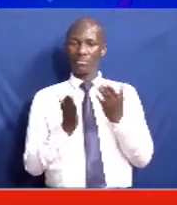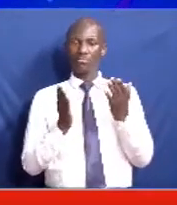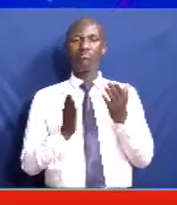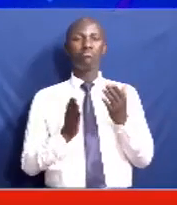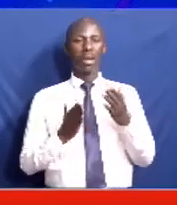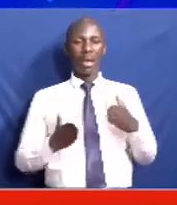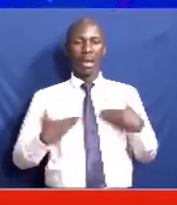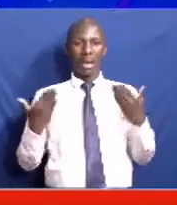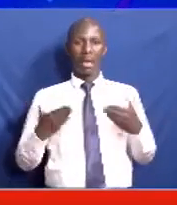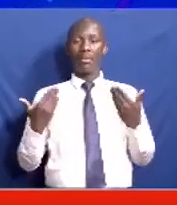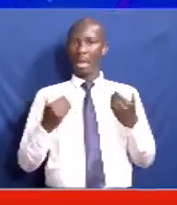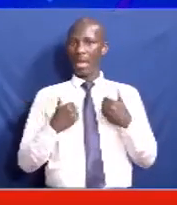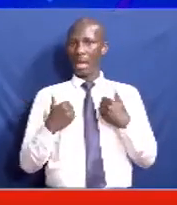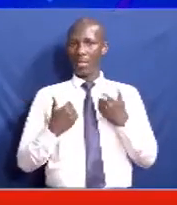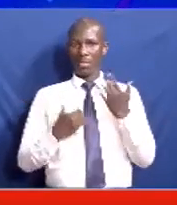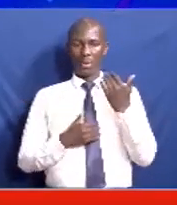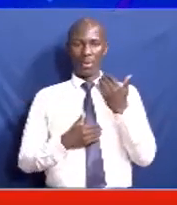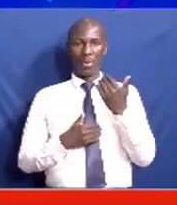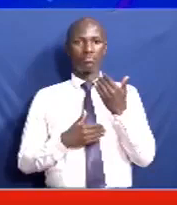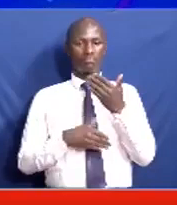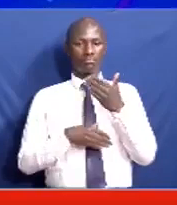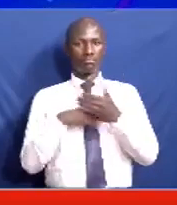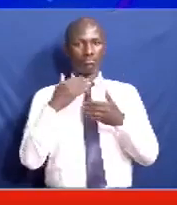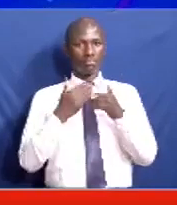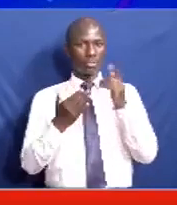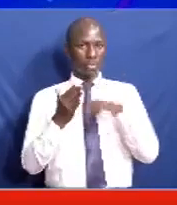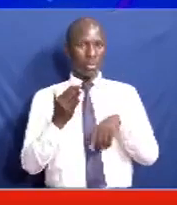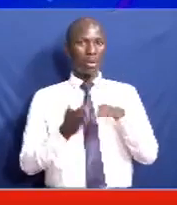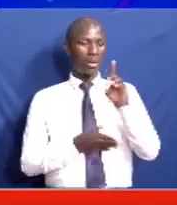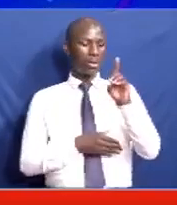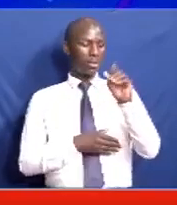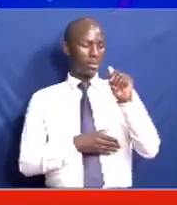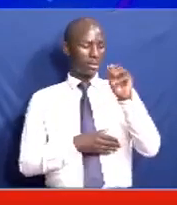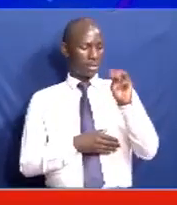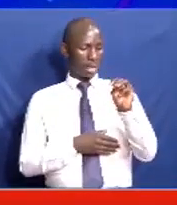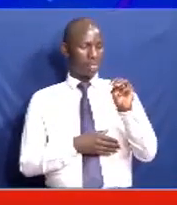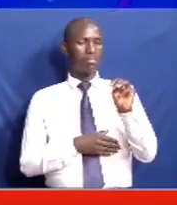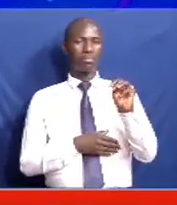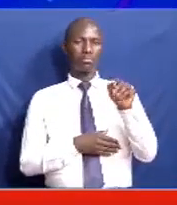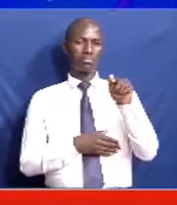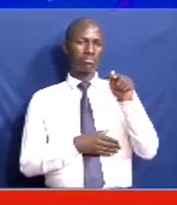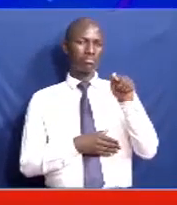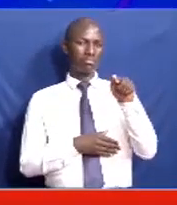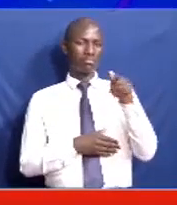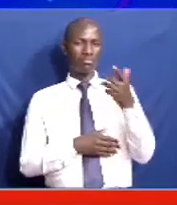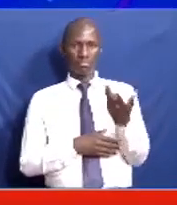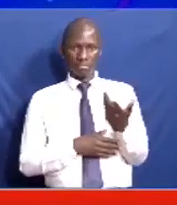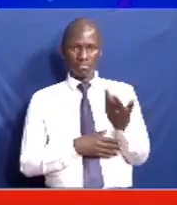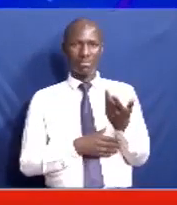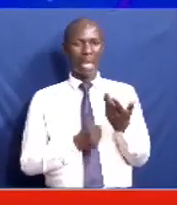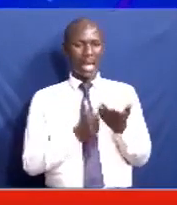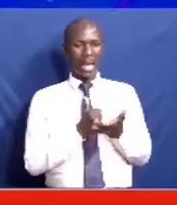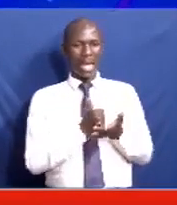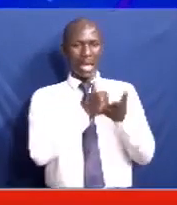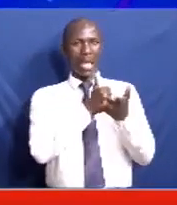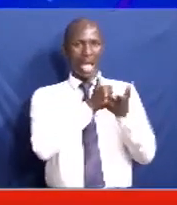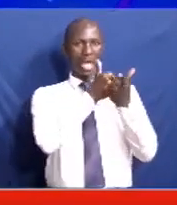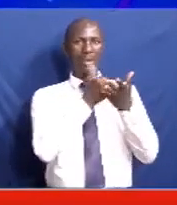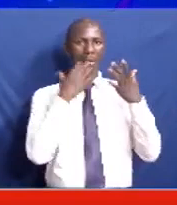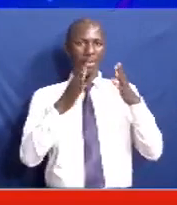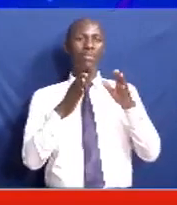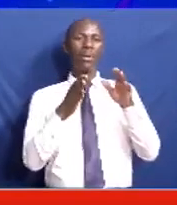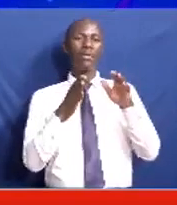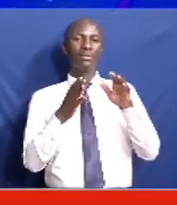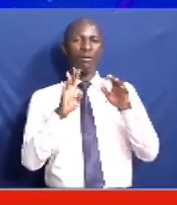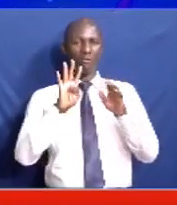unduwa kutani ya itina wakwambi ya kwa silanga wa Kumana ula wende kwithi wa uitethe sia Enenthi kuma